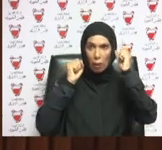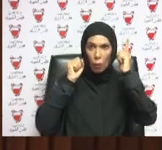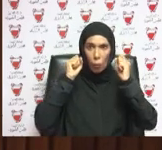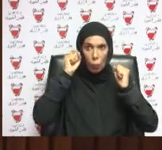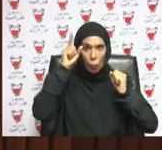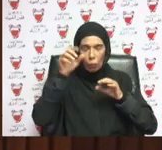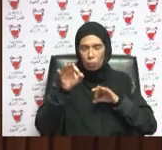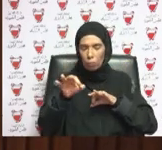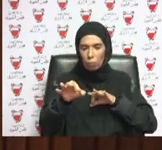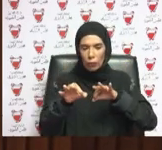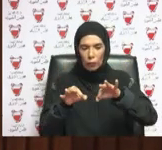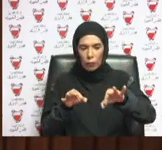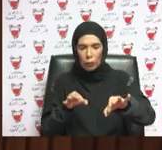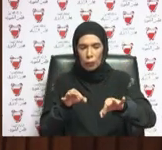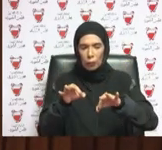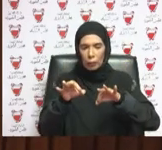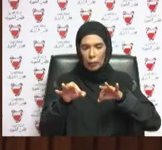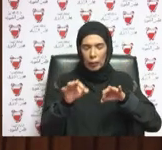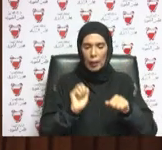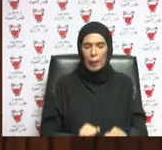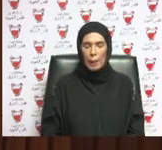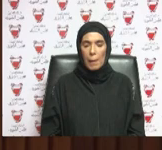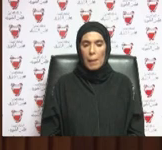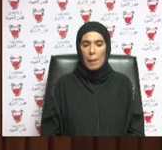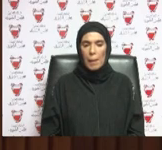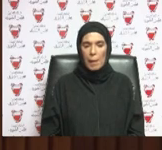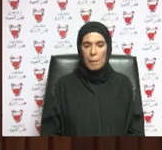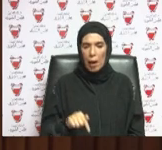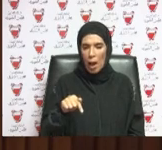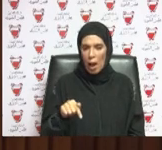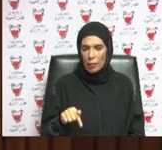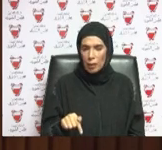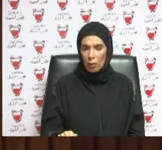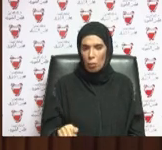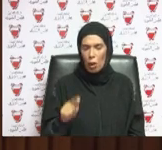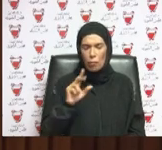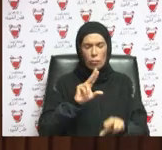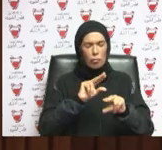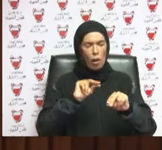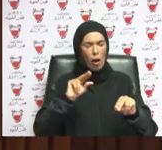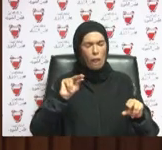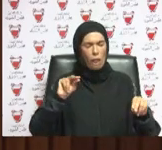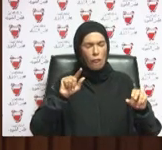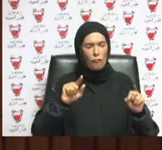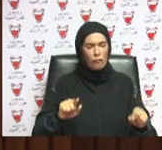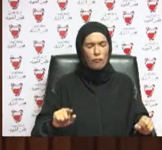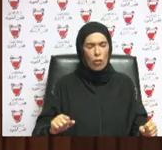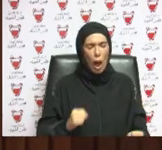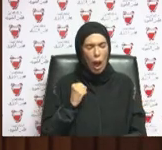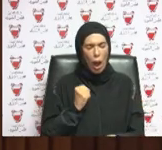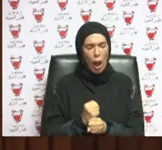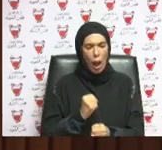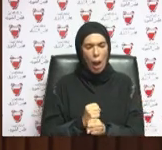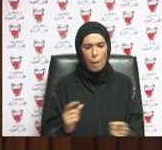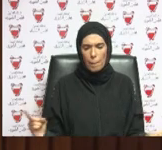تدبيره وشدة بأسه أن يحدث ما يشبه المعجزة بتحويل البحرين إلى